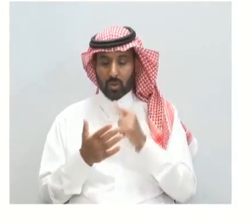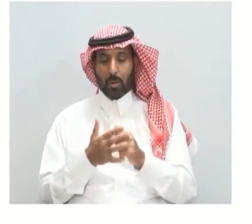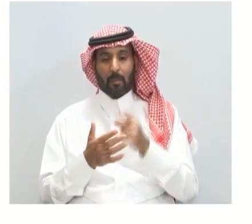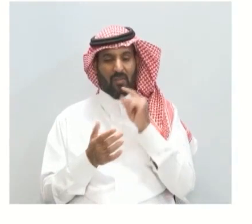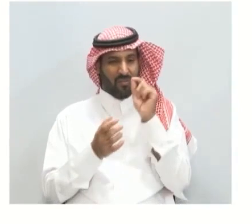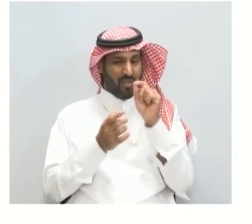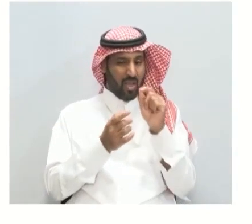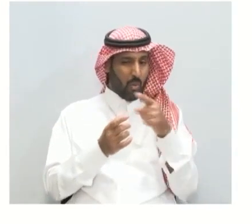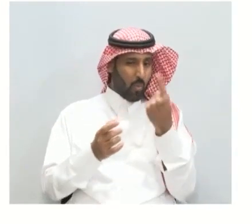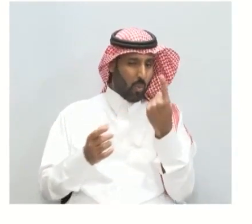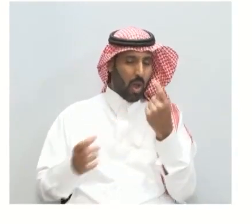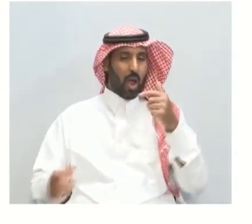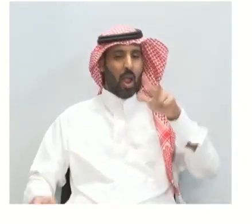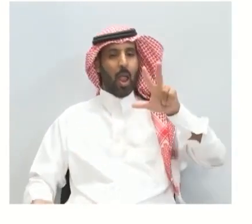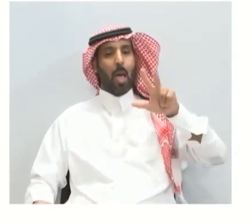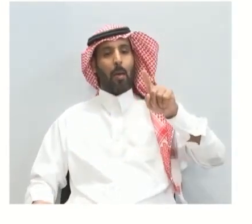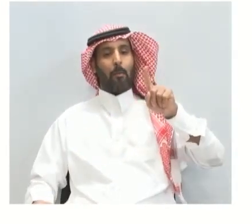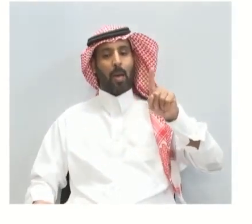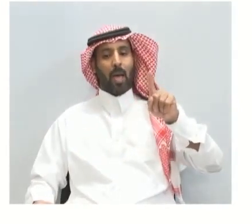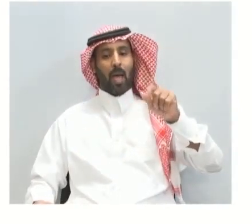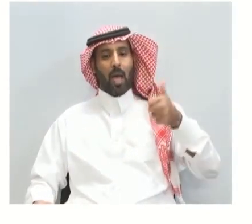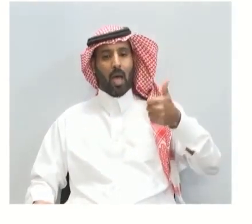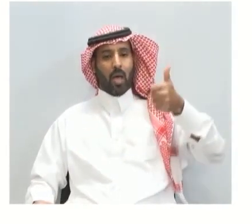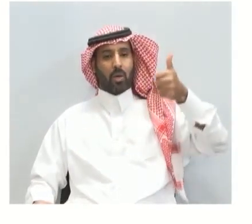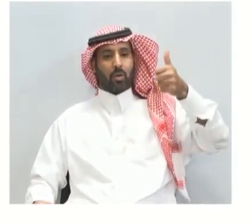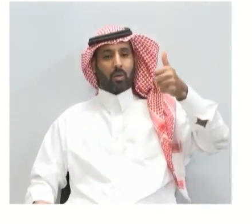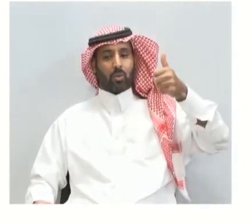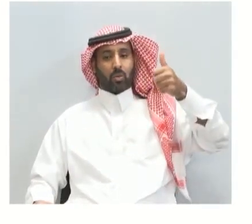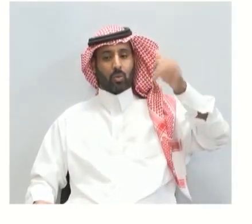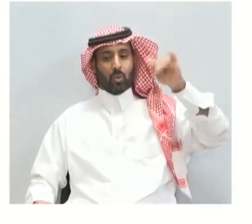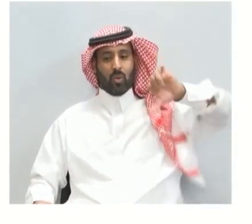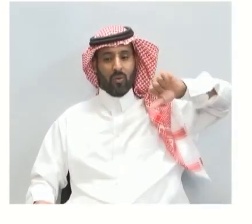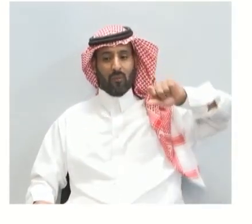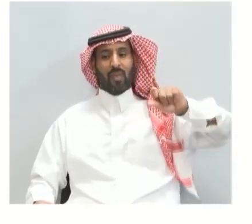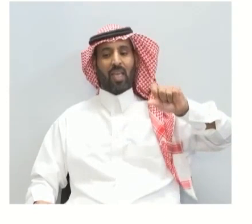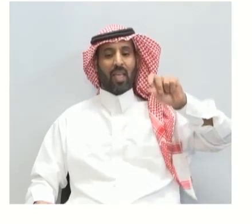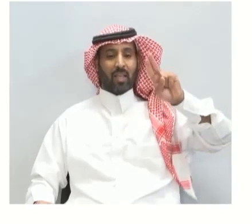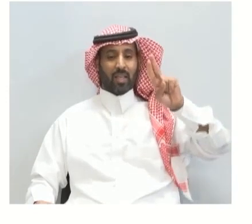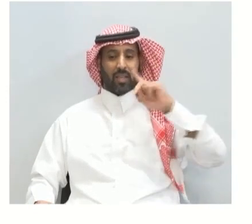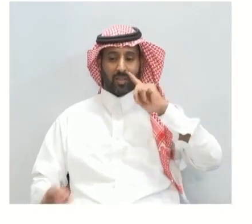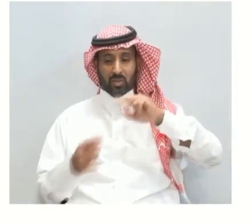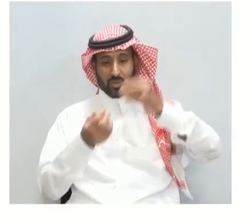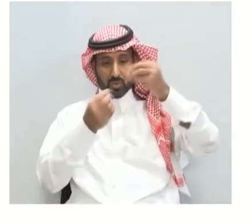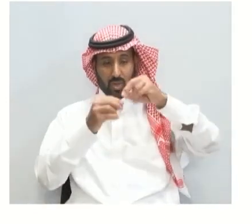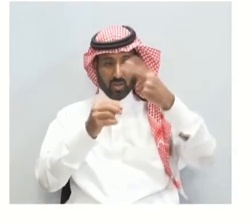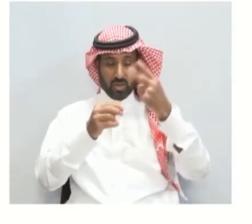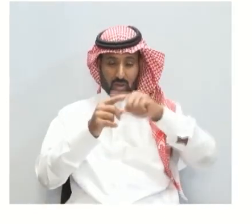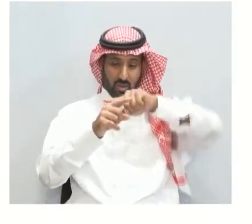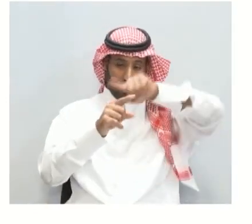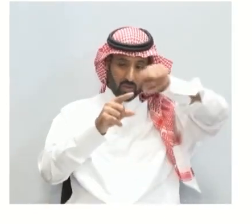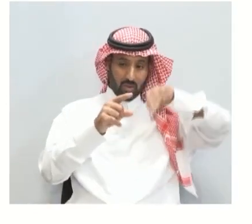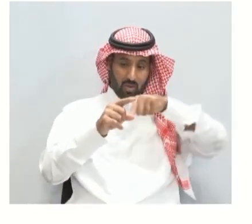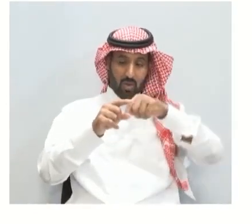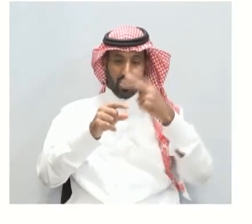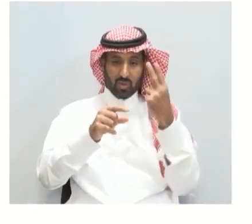واحد حتى نفهم ما هي النواتج لابد ان نحسبها في اثنين ان هنالك اثنين من اليفيت سوف تدخل حلقه كربس اذا هنا يظهر معنا